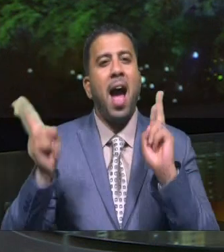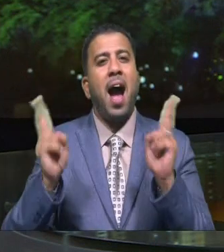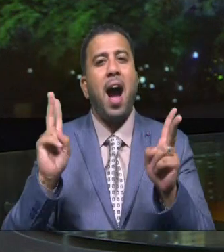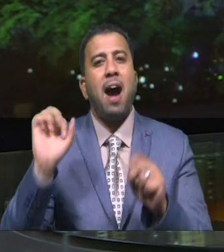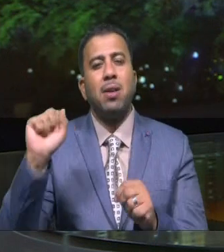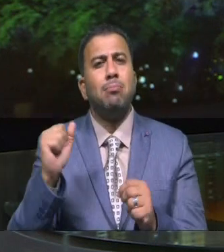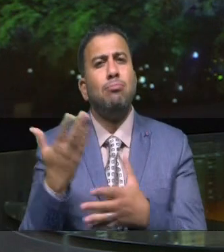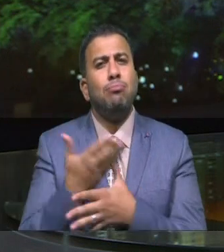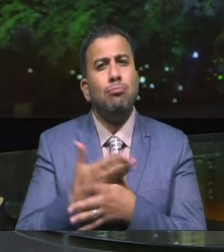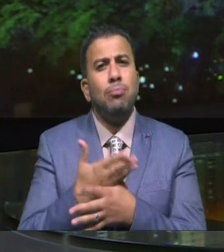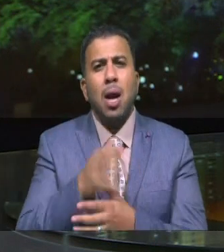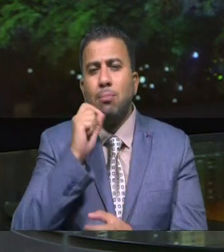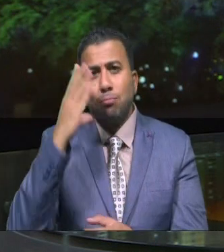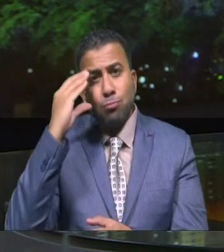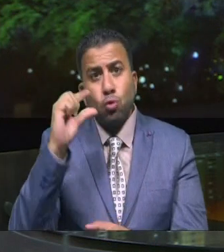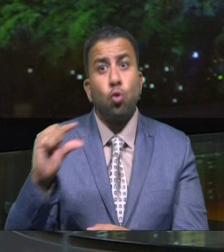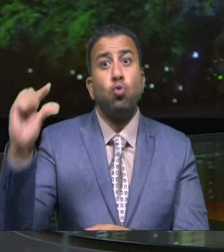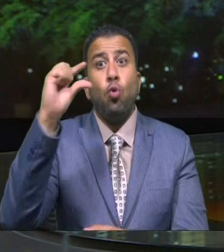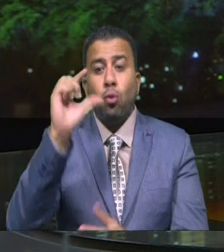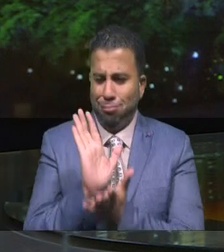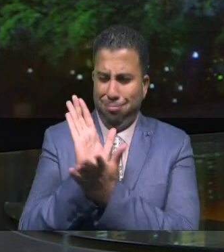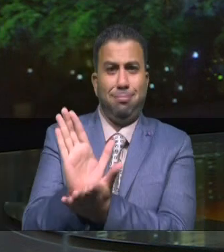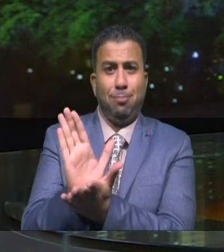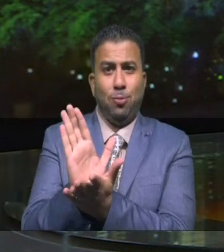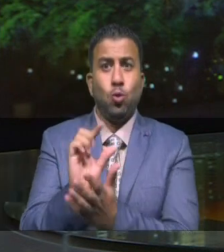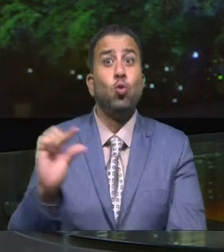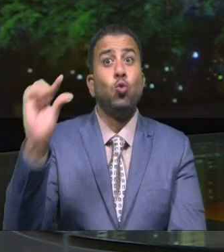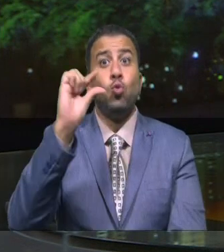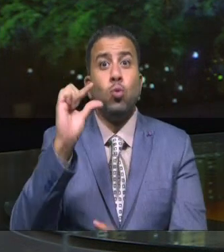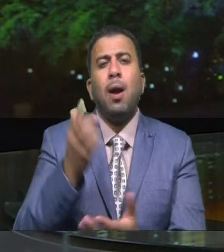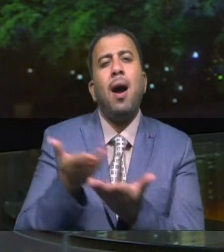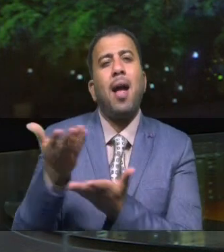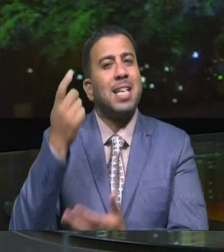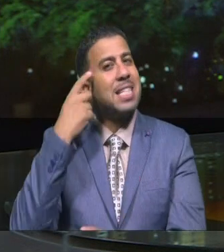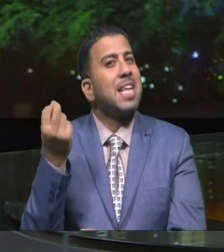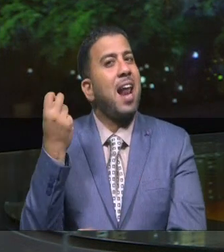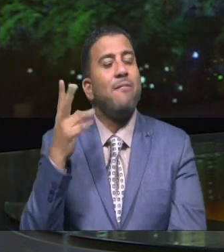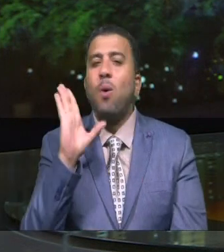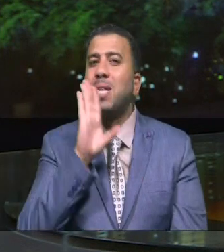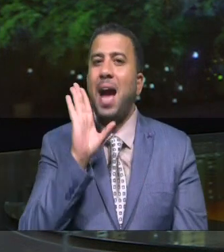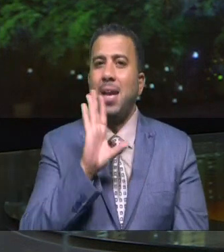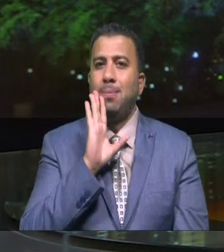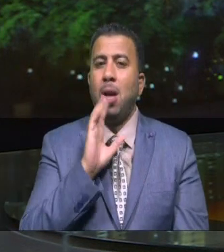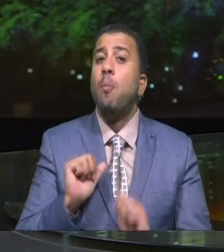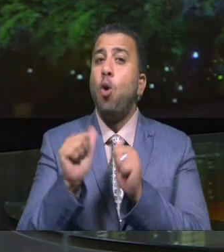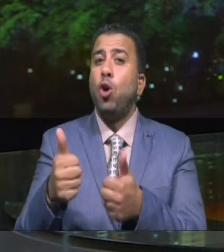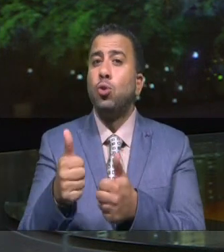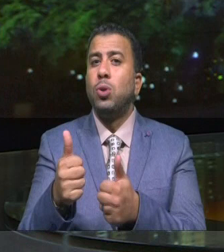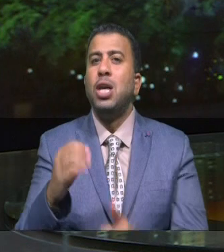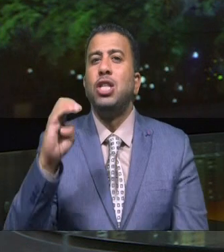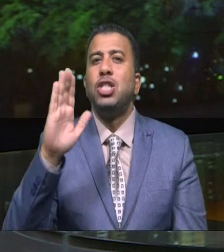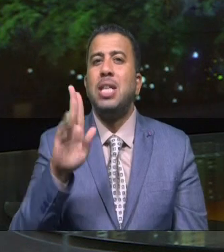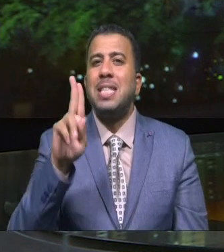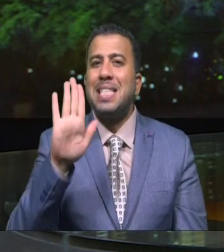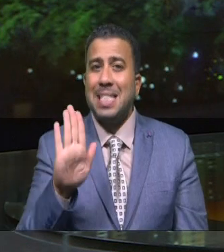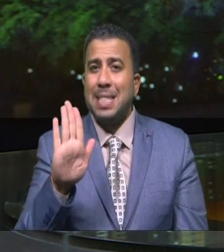بمناسبه منح سموه الدكتوراه الفخريه في مجال العلاقات الثقافيه والتعليم وذلك بحضور السيد